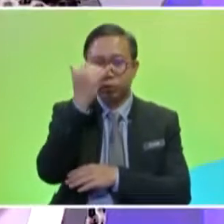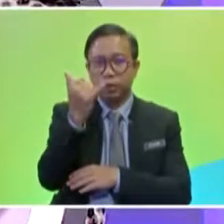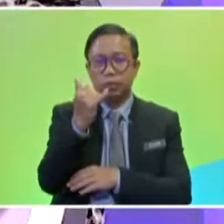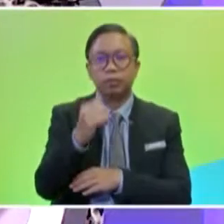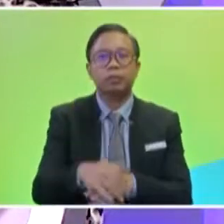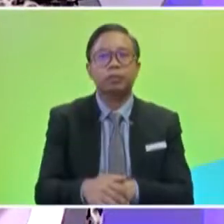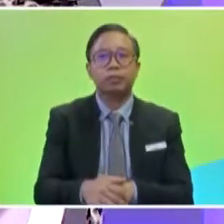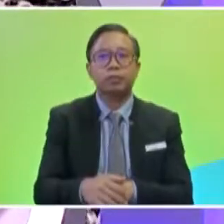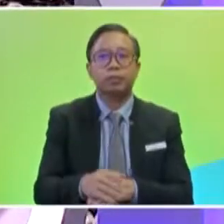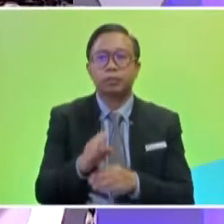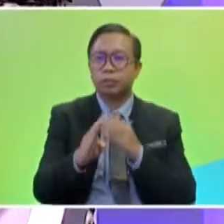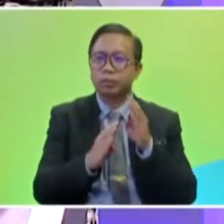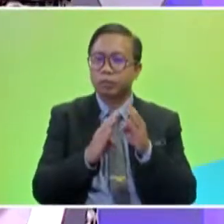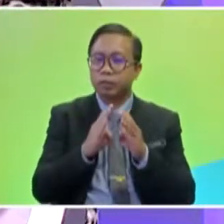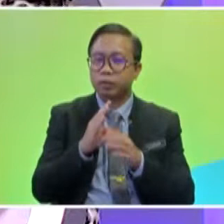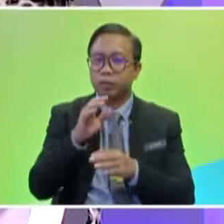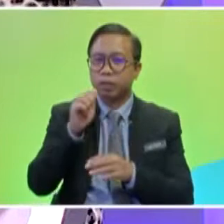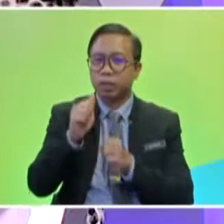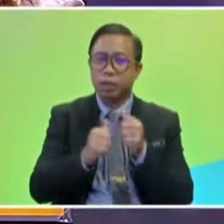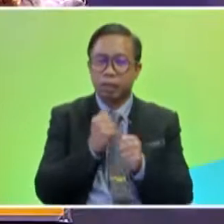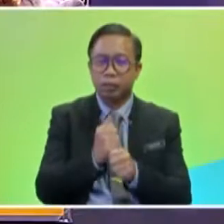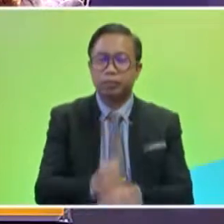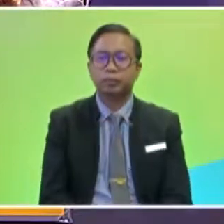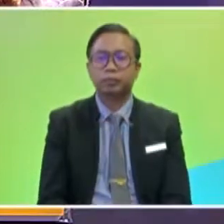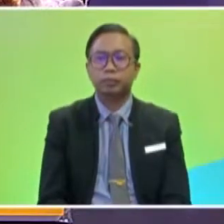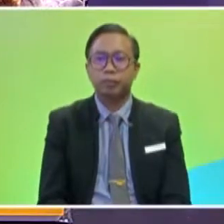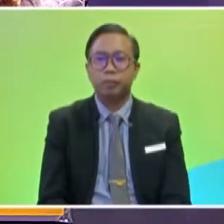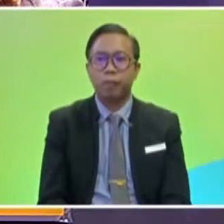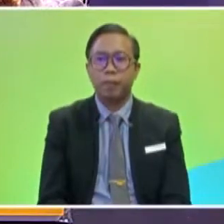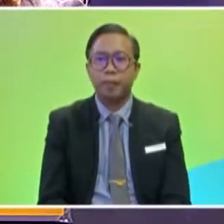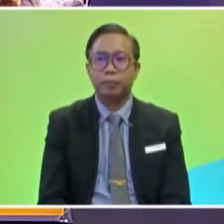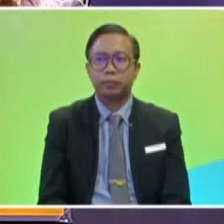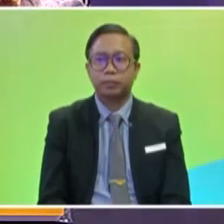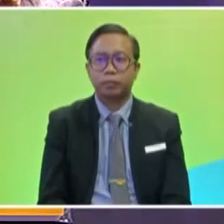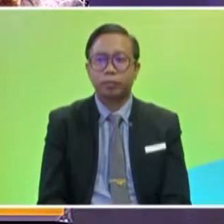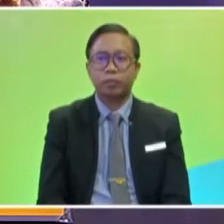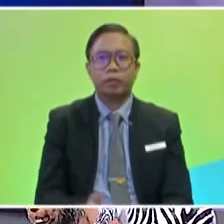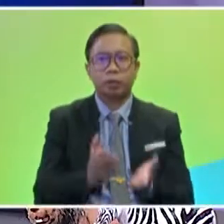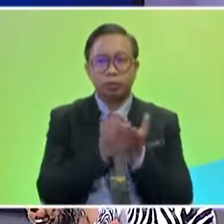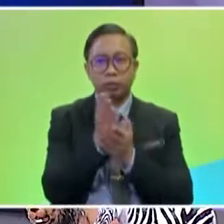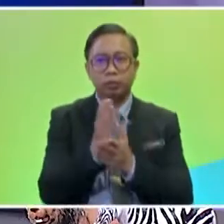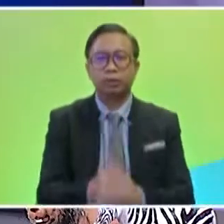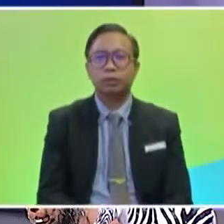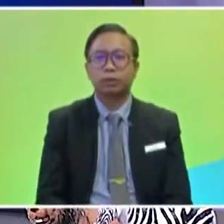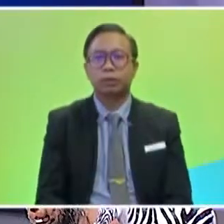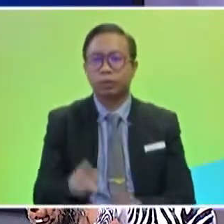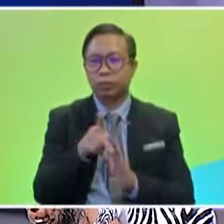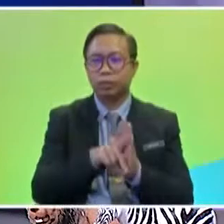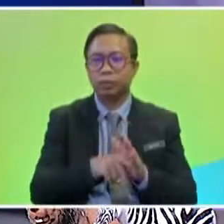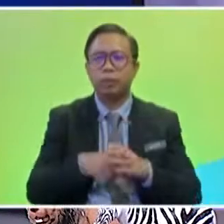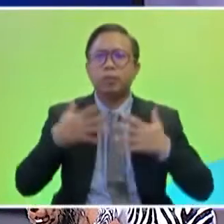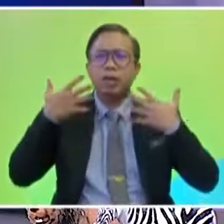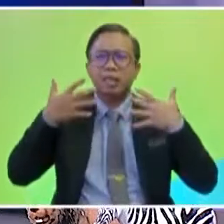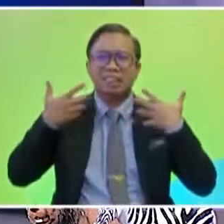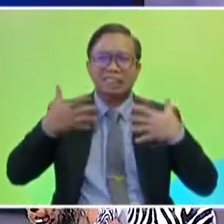fatuleu seterusnya dapat udah syafika udah 4C gua Oke bonus seterusnya Oke pemanasan